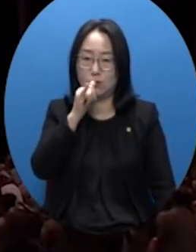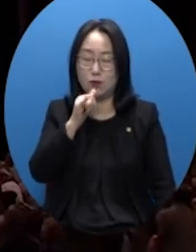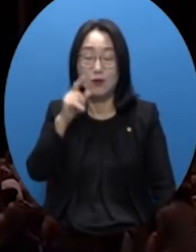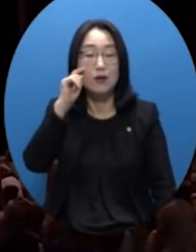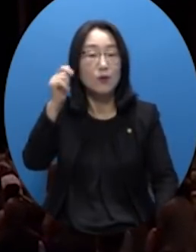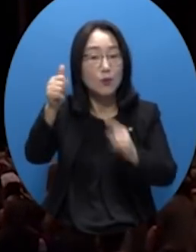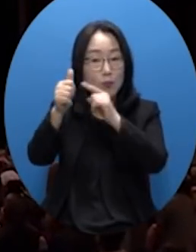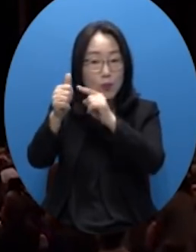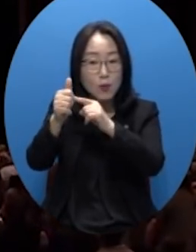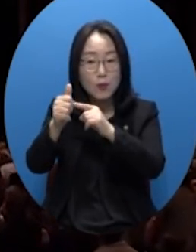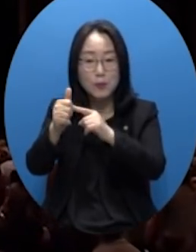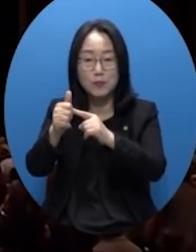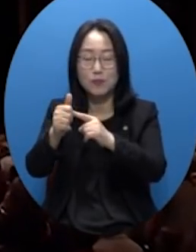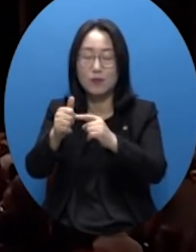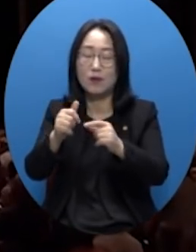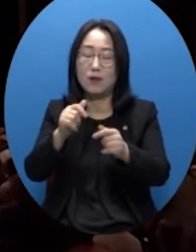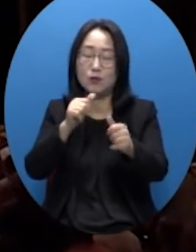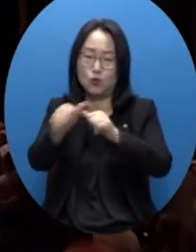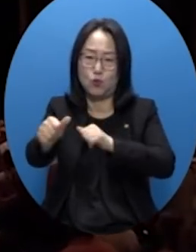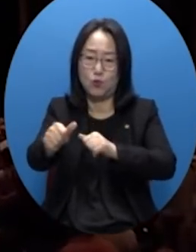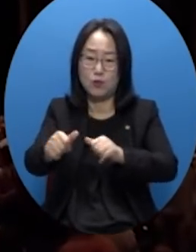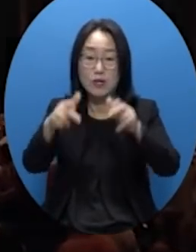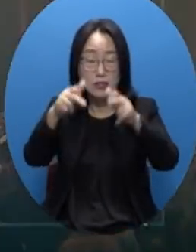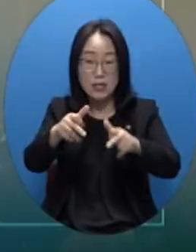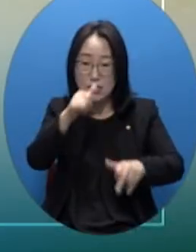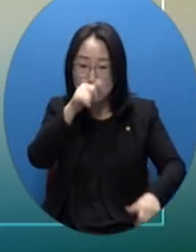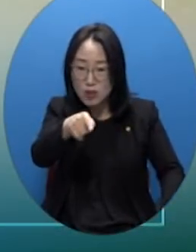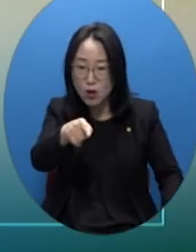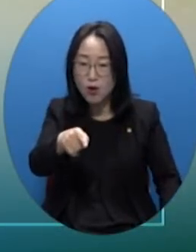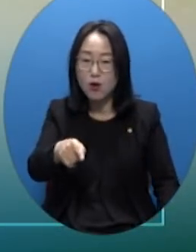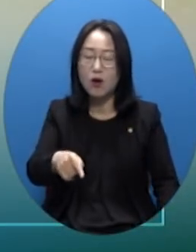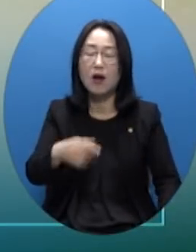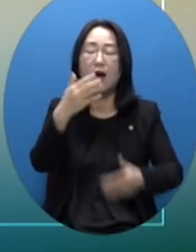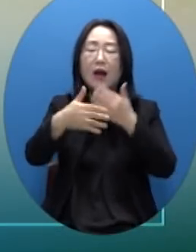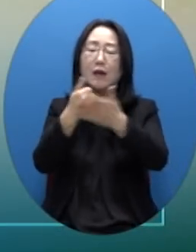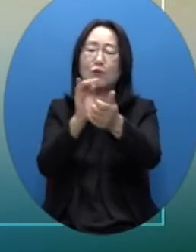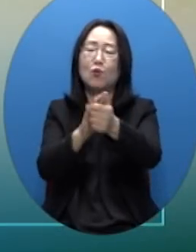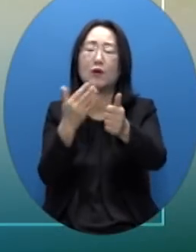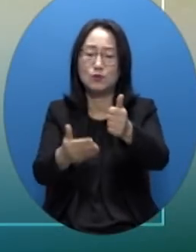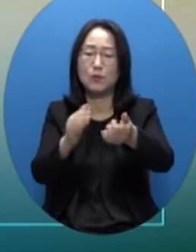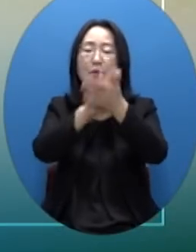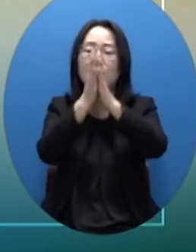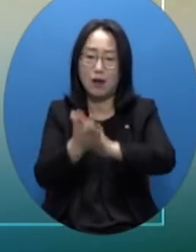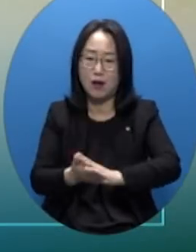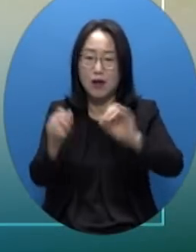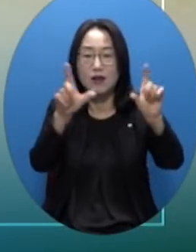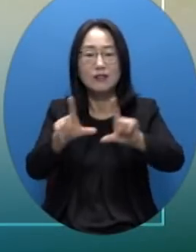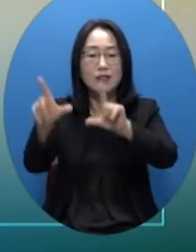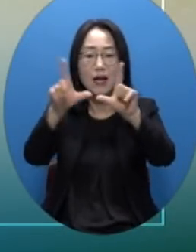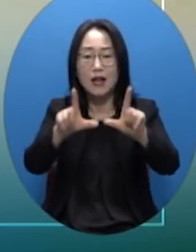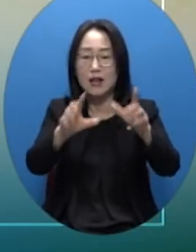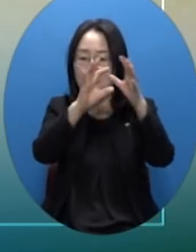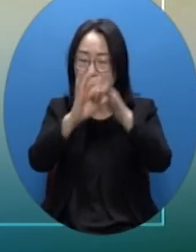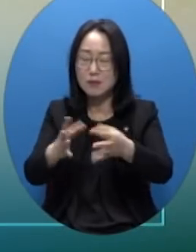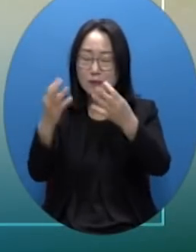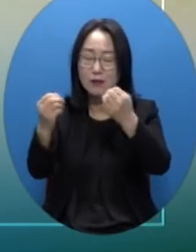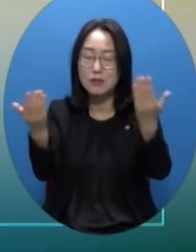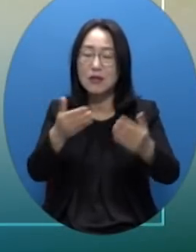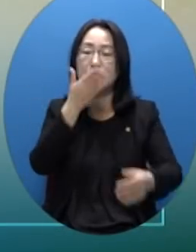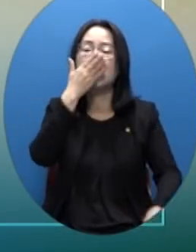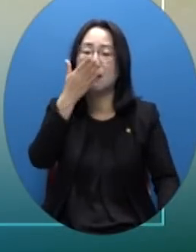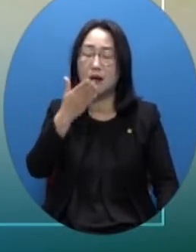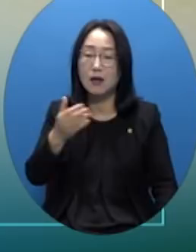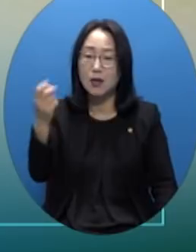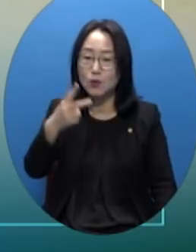딸을 둔 부모들에게 이렇게 조언합니다 1 메도우 시면 변화는 일어납니다 우리의 살면서 많은 일을 해낼 수 있고 그를